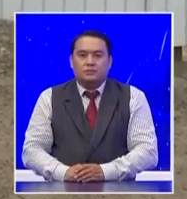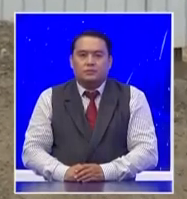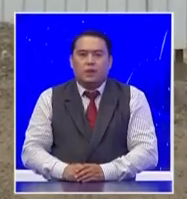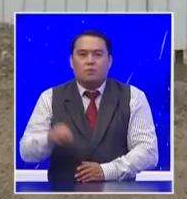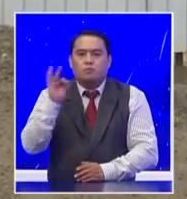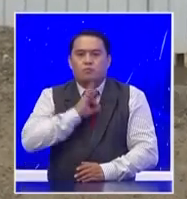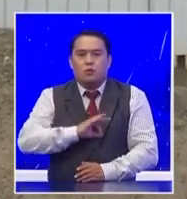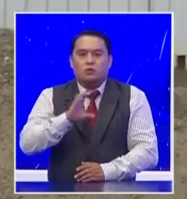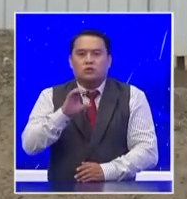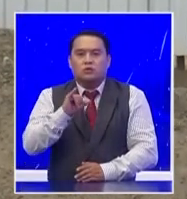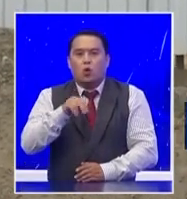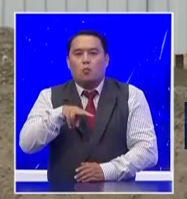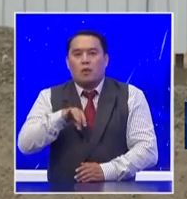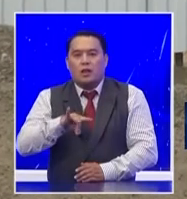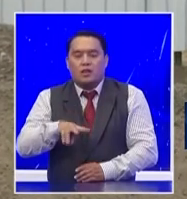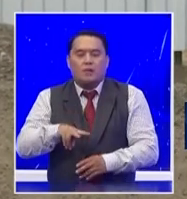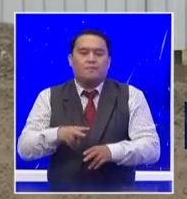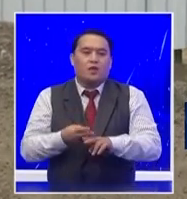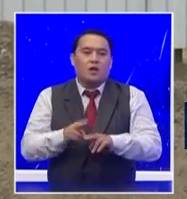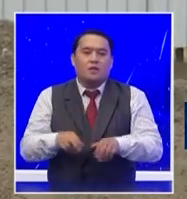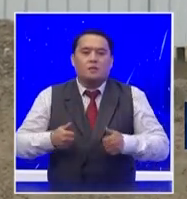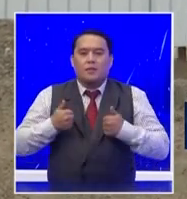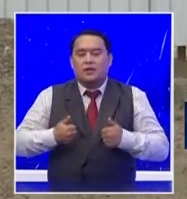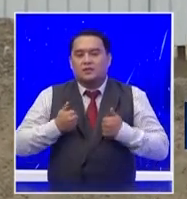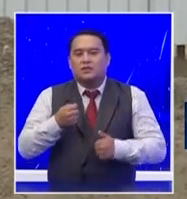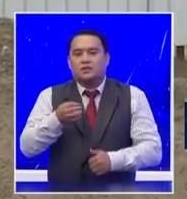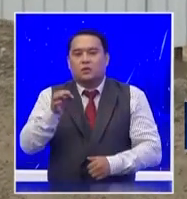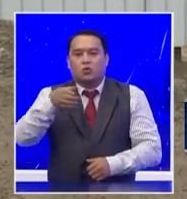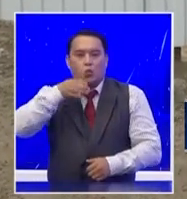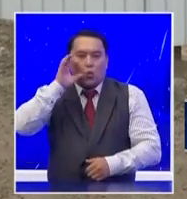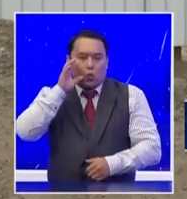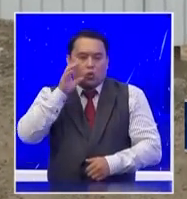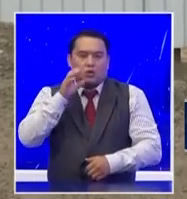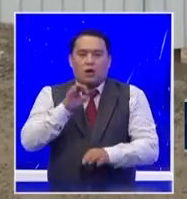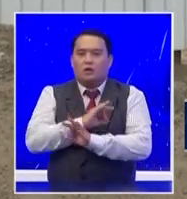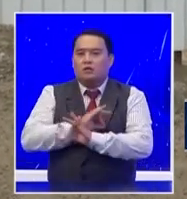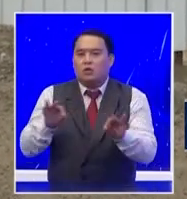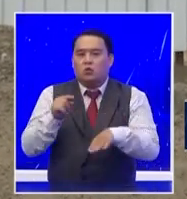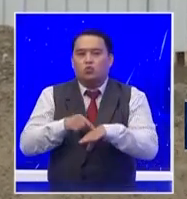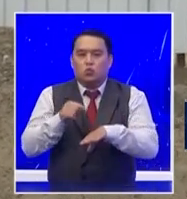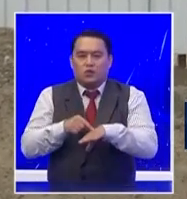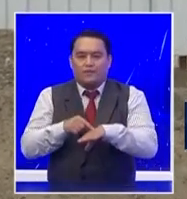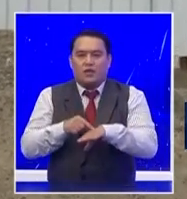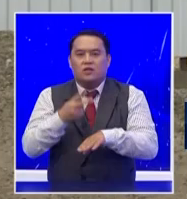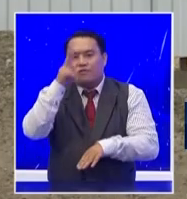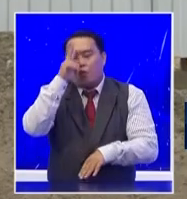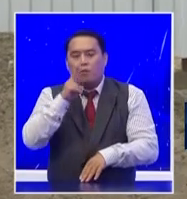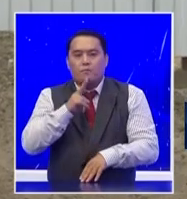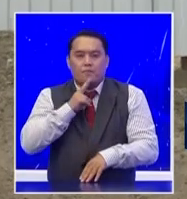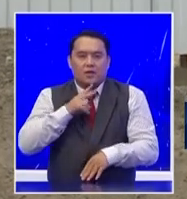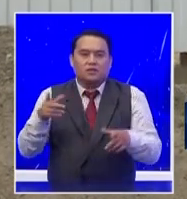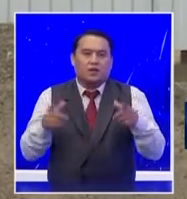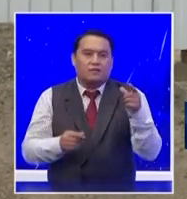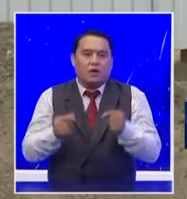Польза от саумал просто огромная. После употребления этого национального напитка чувствую себя просто отлично. Уже на протяжении 2 месяцев пью парное